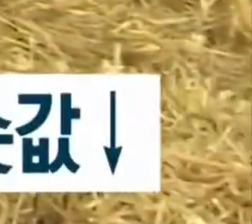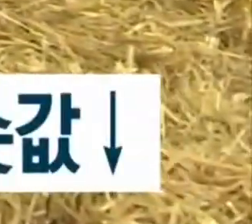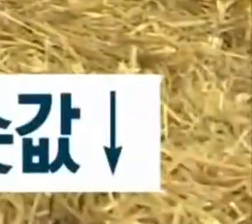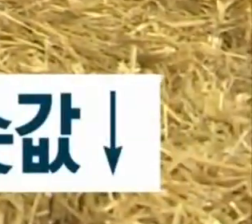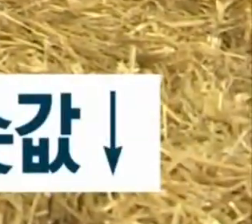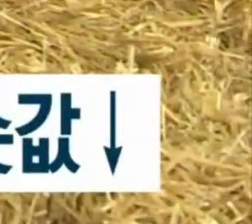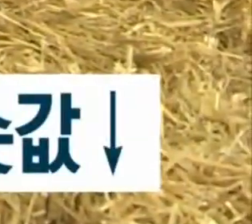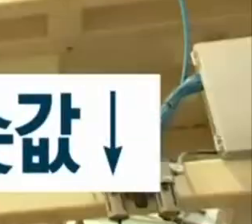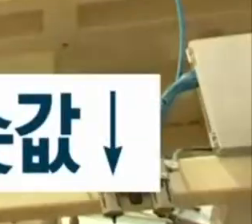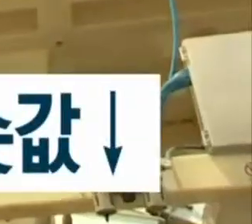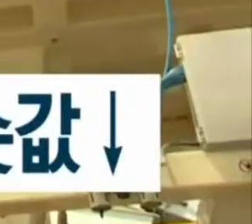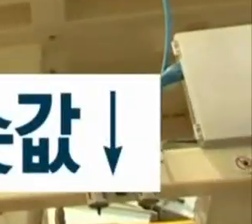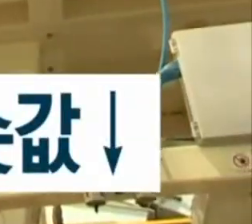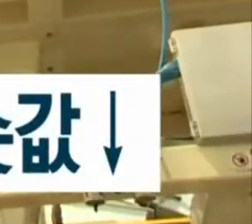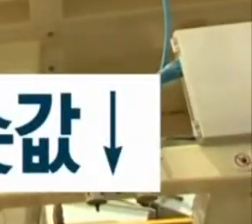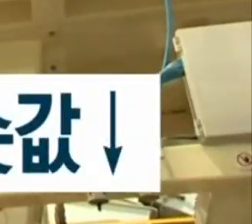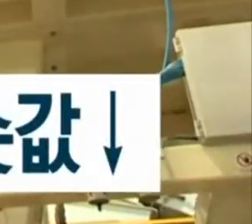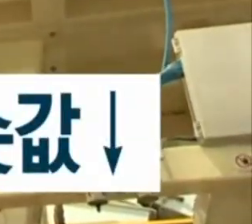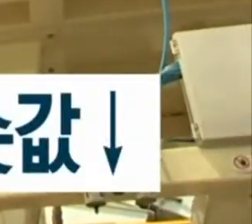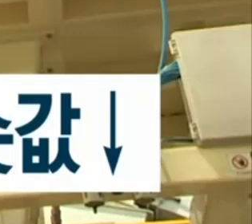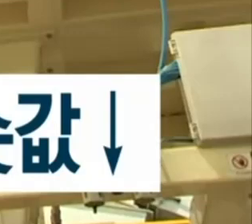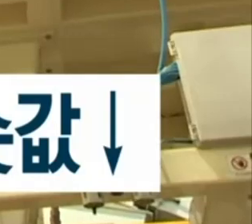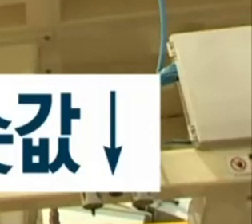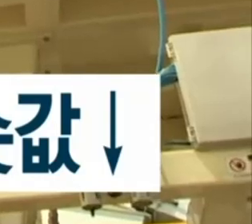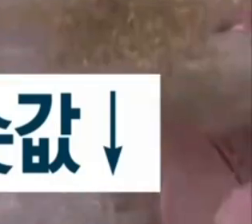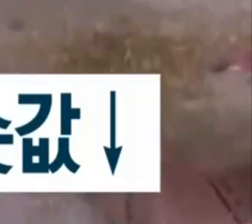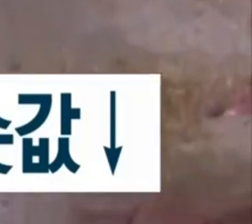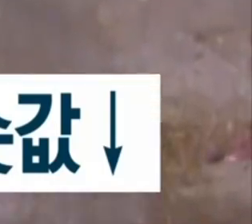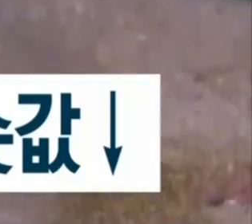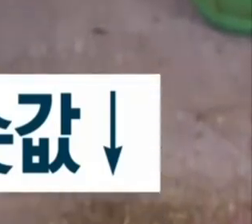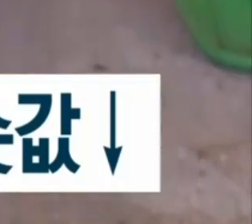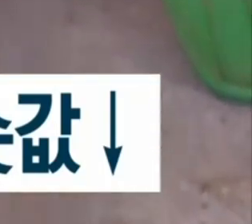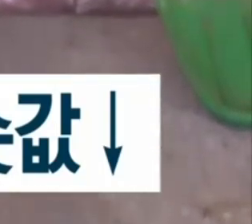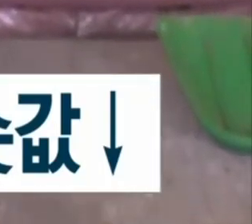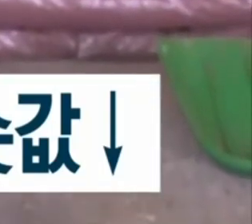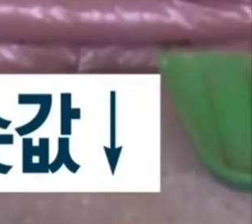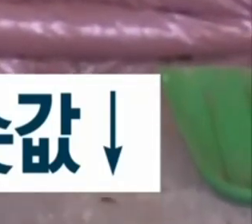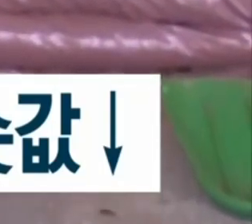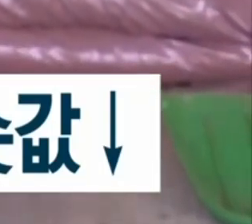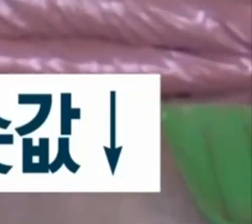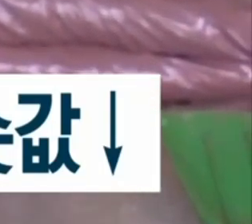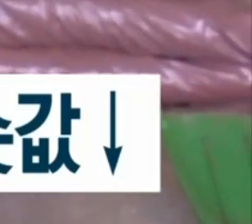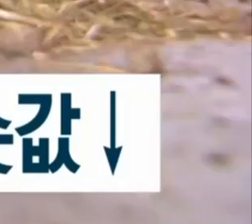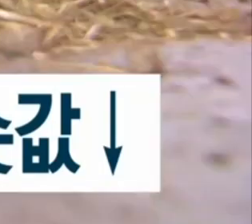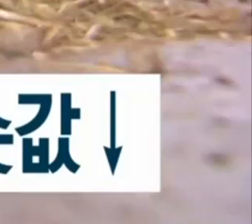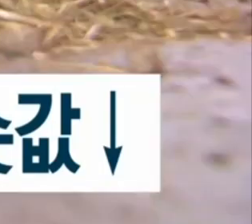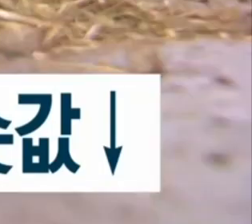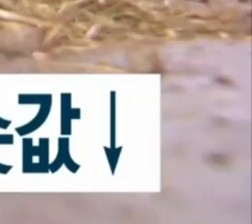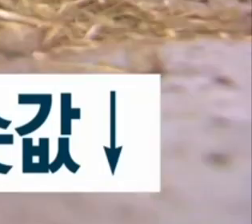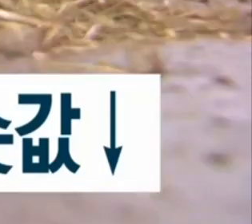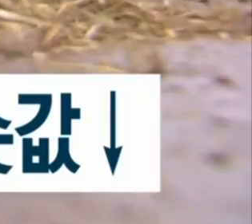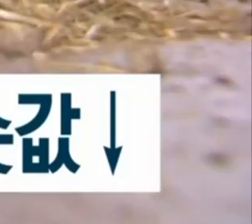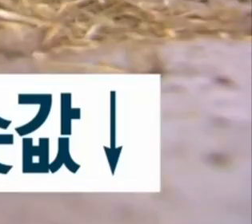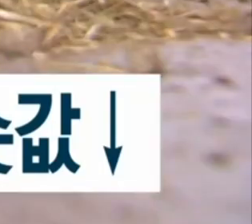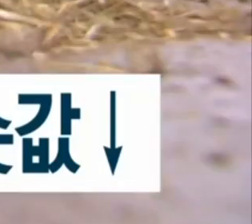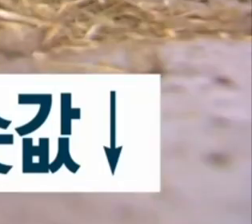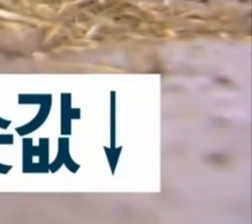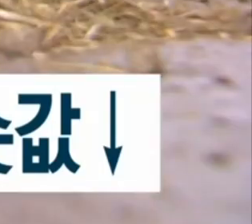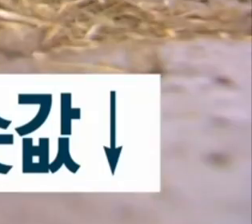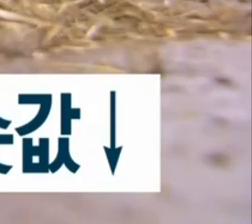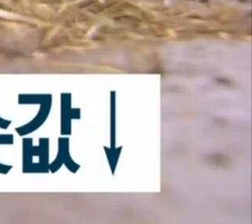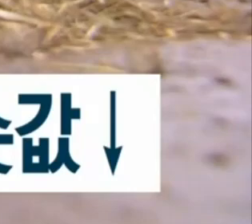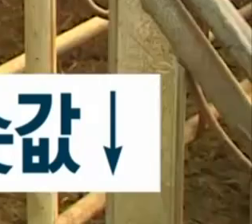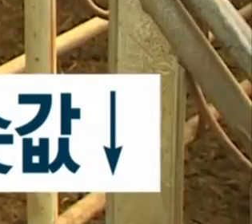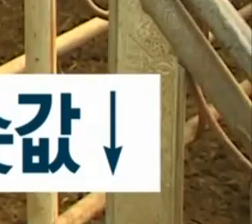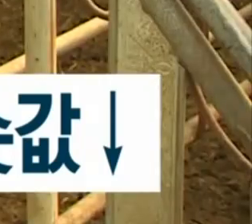지난해부터 크게 올랐던 사료값이 올해에도 이어지면서 축산업 생산비 부담이 커지고 있습니다. 이런 와중에 소비 고진으로 소값도